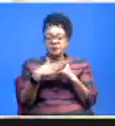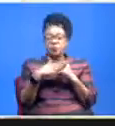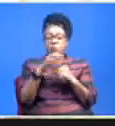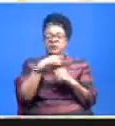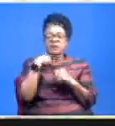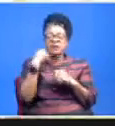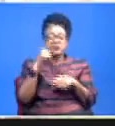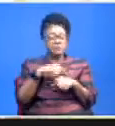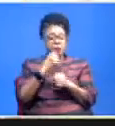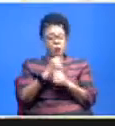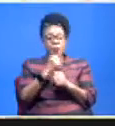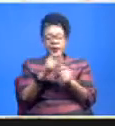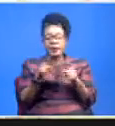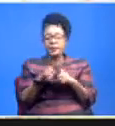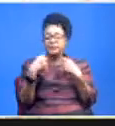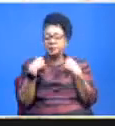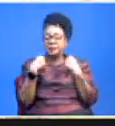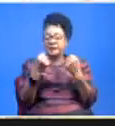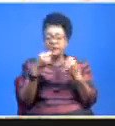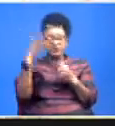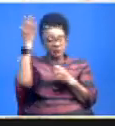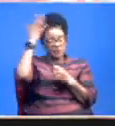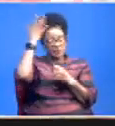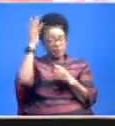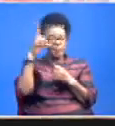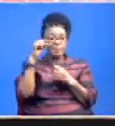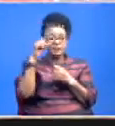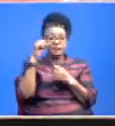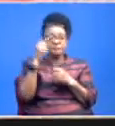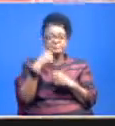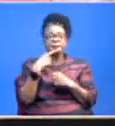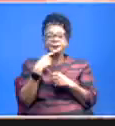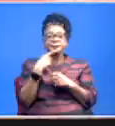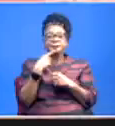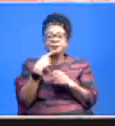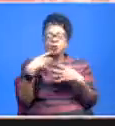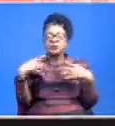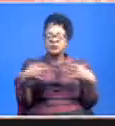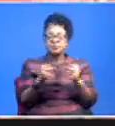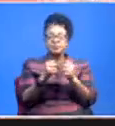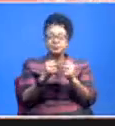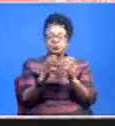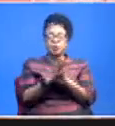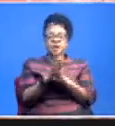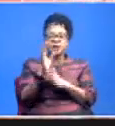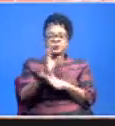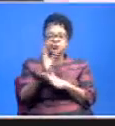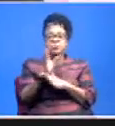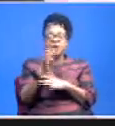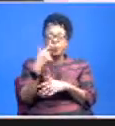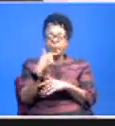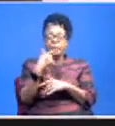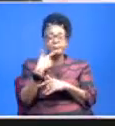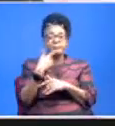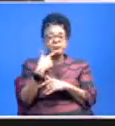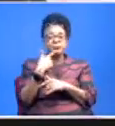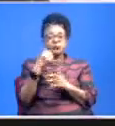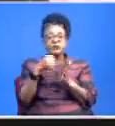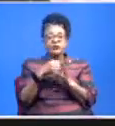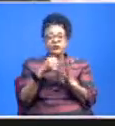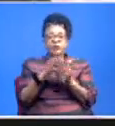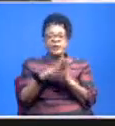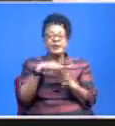akiwa kazini kama dereva wa teksi mjini Mombasa. Inaaminika kuwa alitekwa nyara na mteja wake anayekisiwa alihusika na kifo